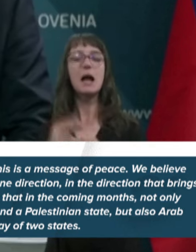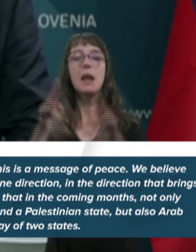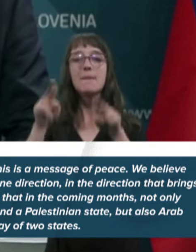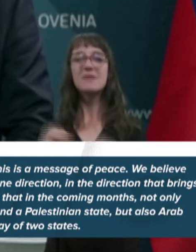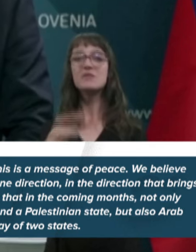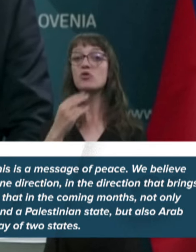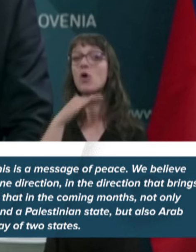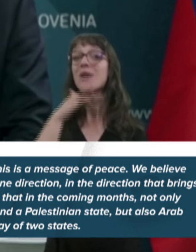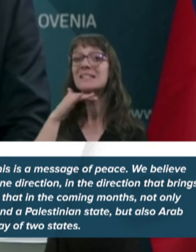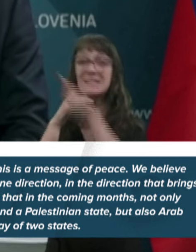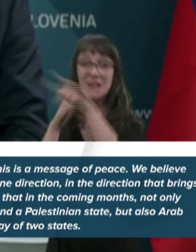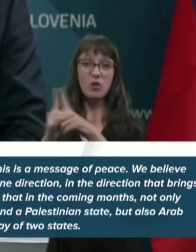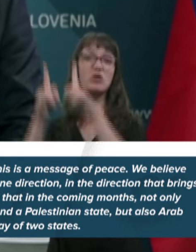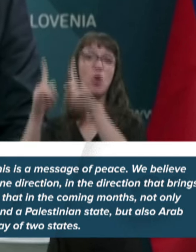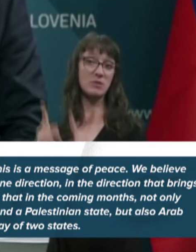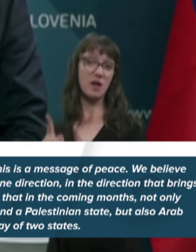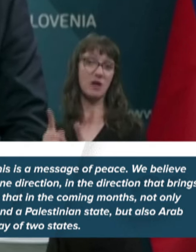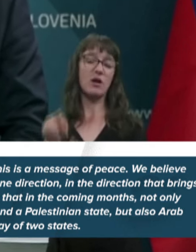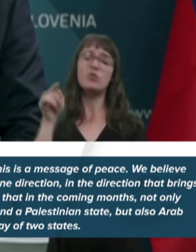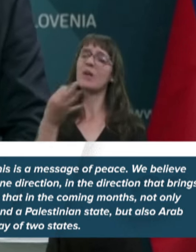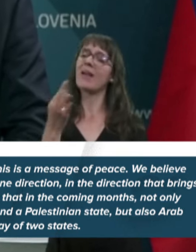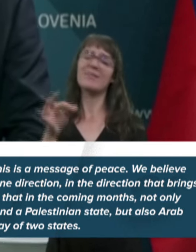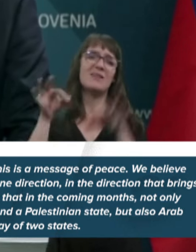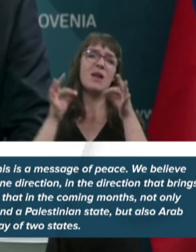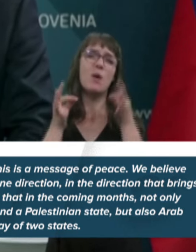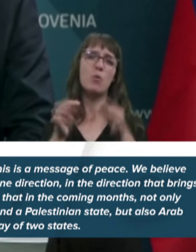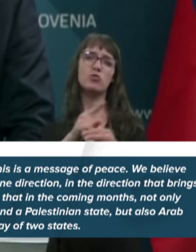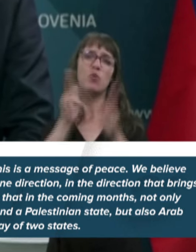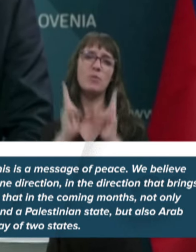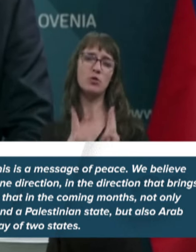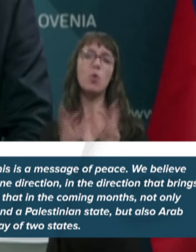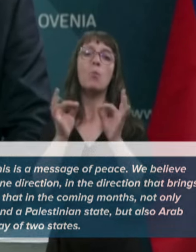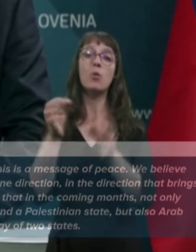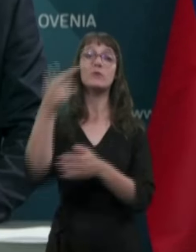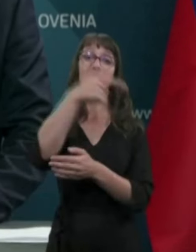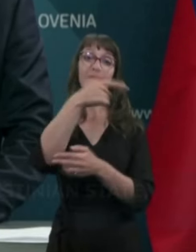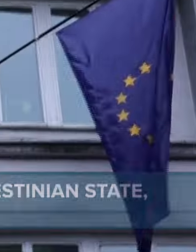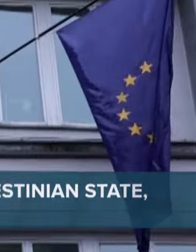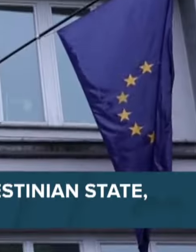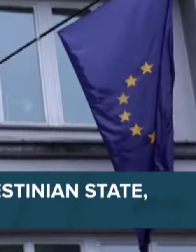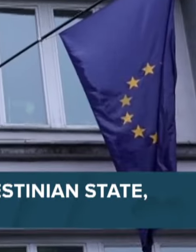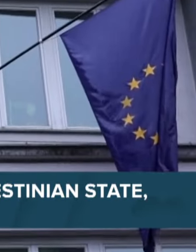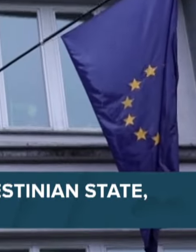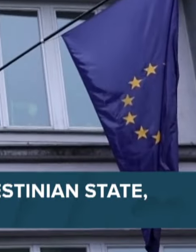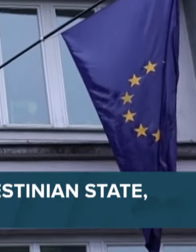pravico Izraelu do obstoja, ker je edina pot do miru pot dveh držav.